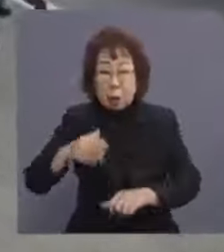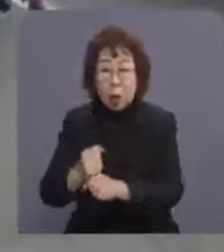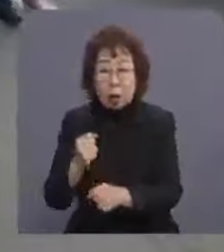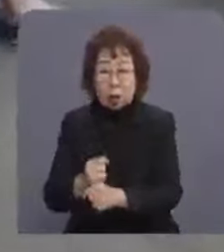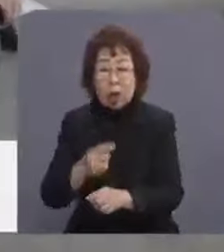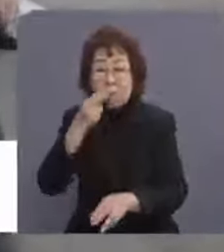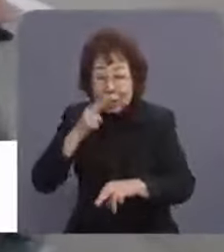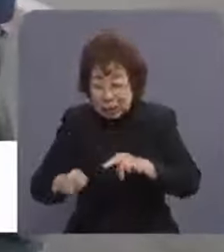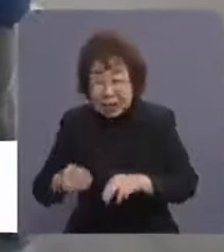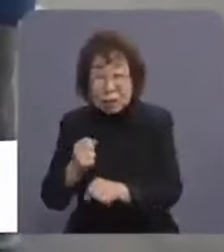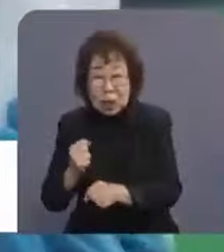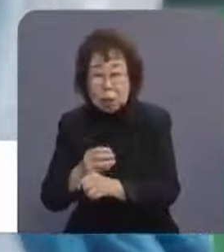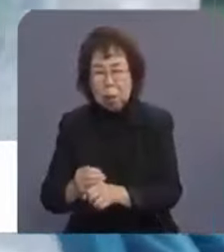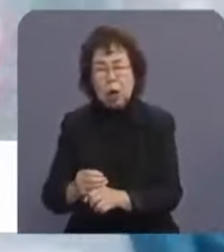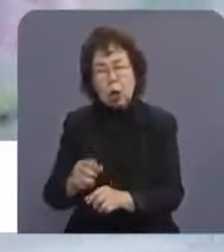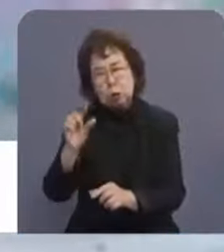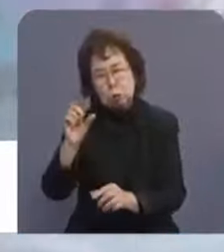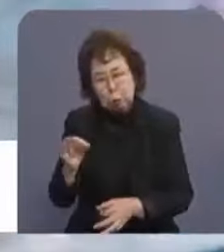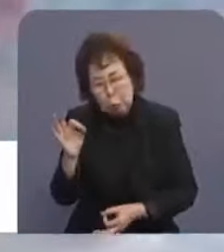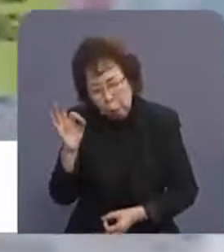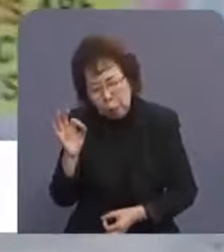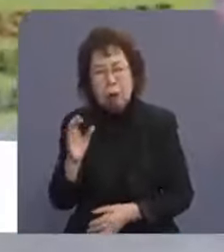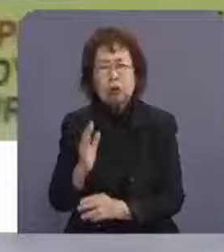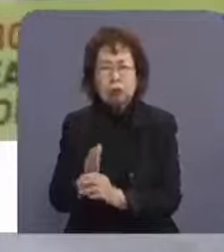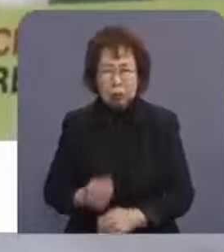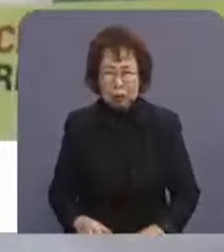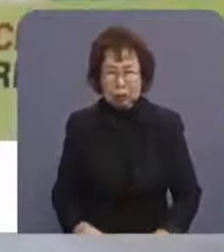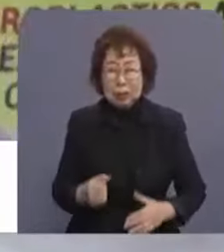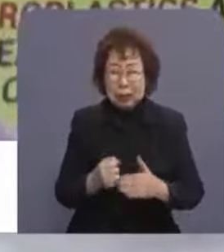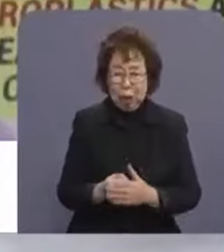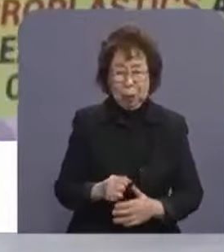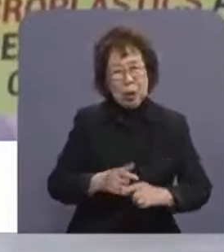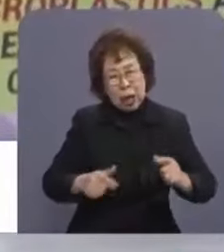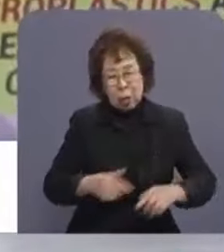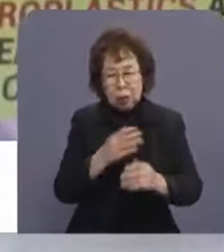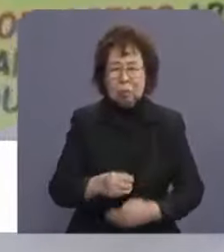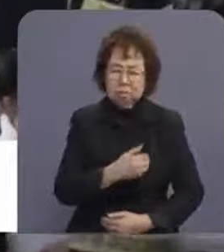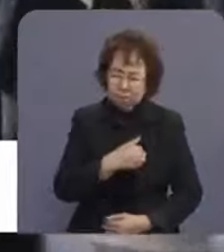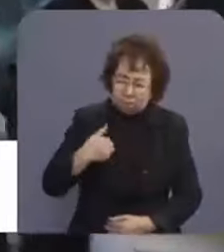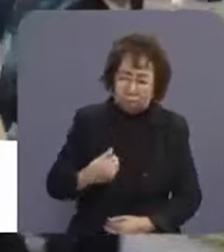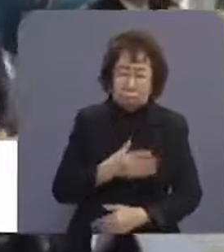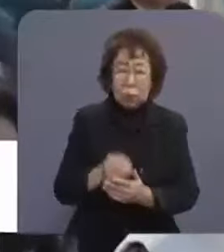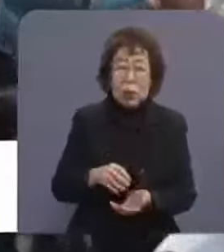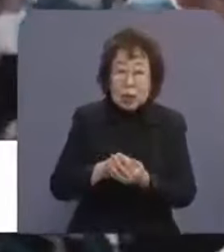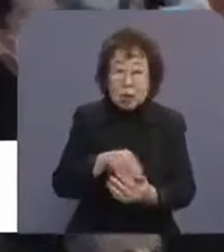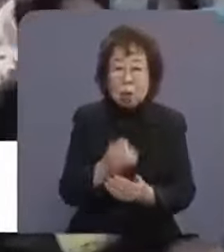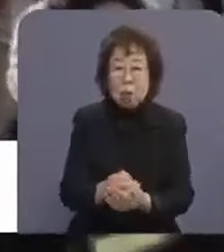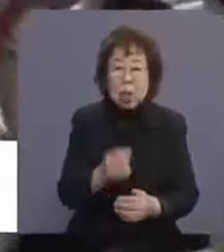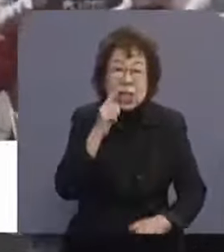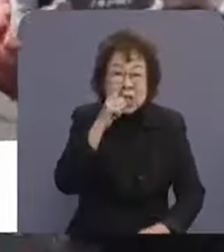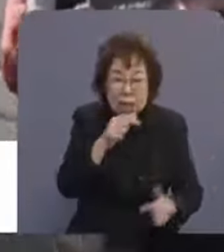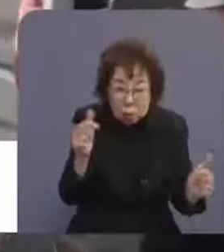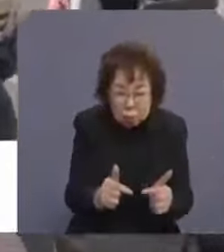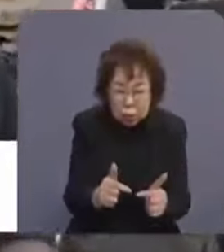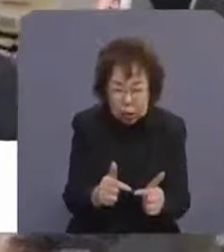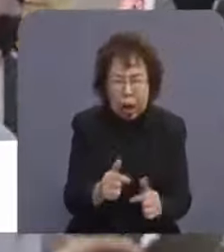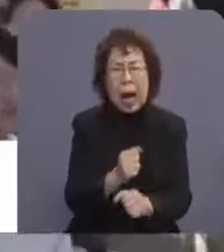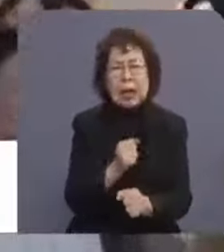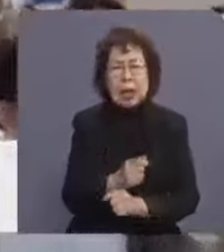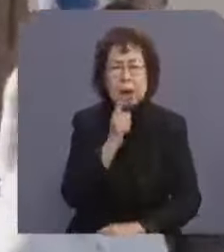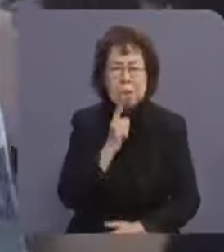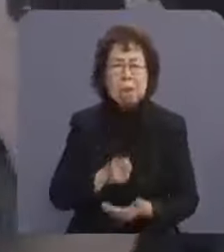상대적으로 협약의 소극적인 국가들입니다네 나라들은 자발적인 목표를 세워서 오염 부담금을 만들자